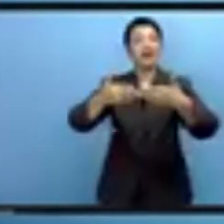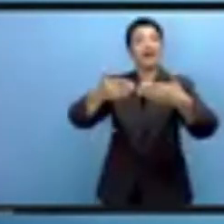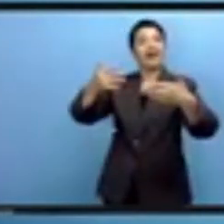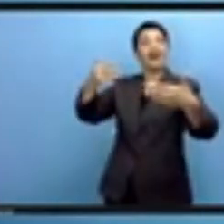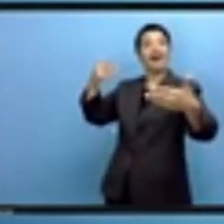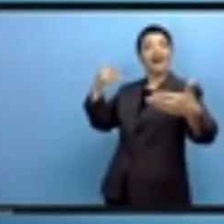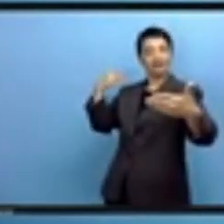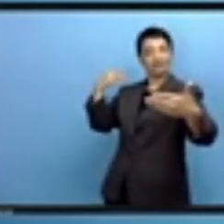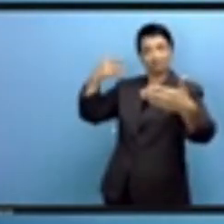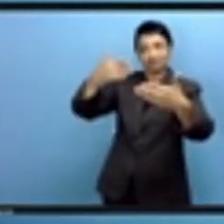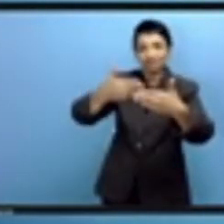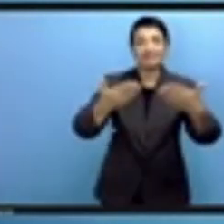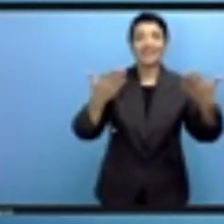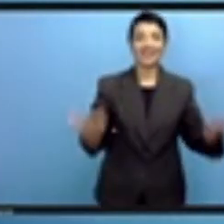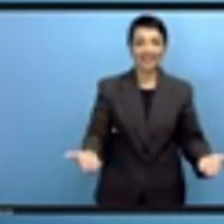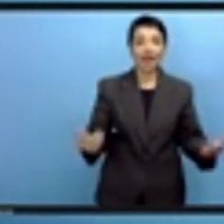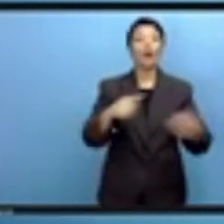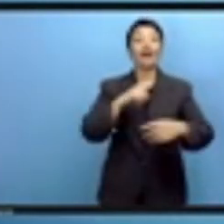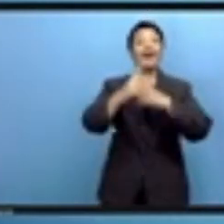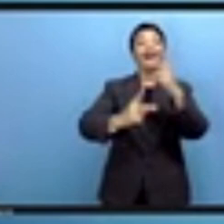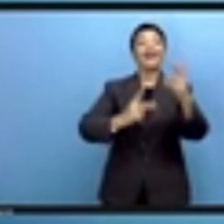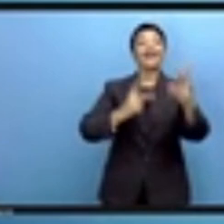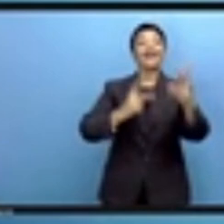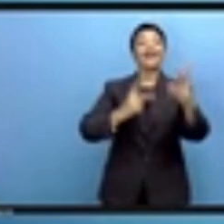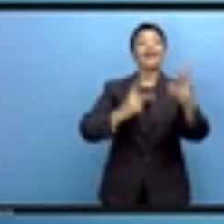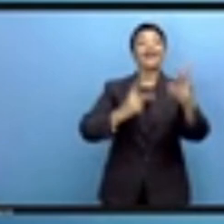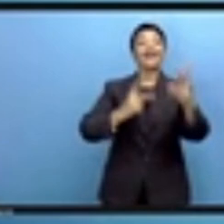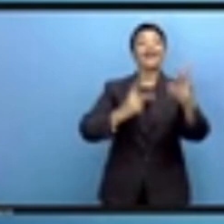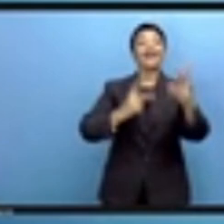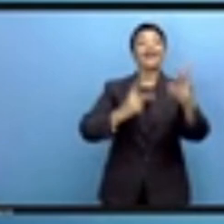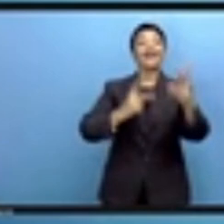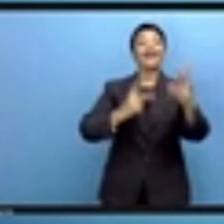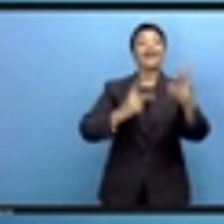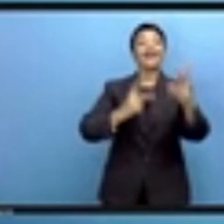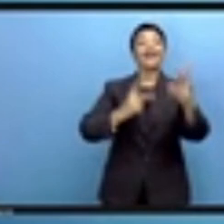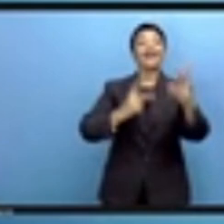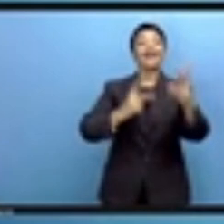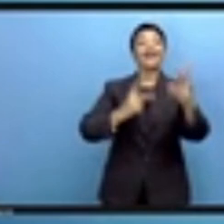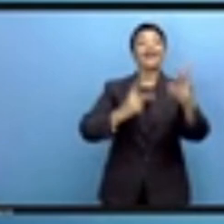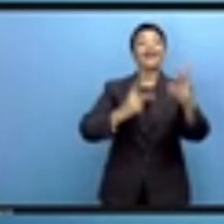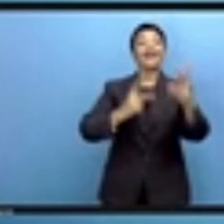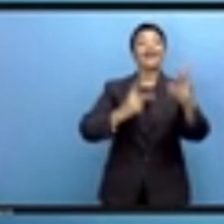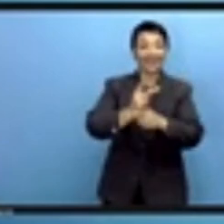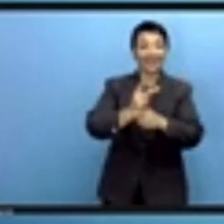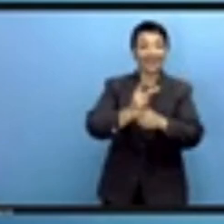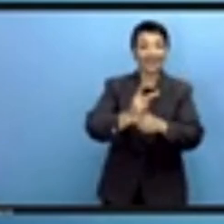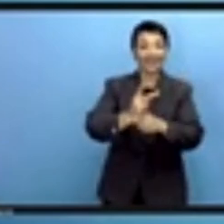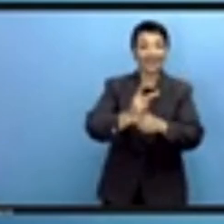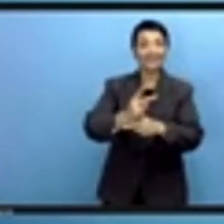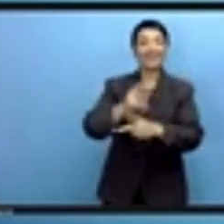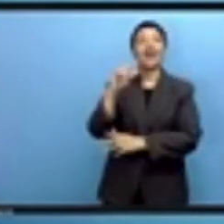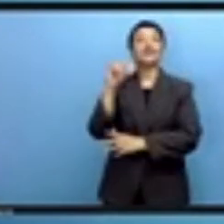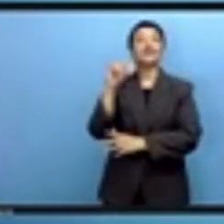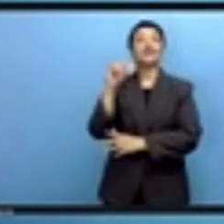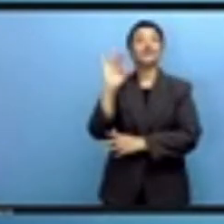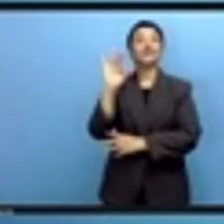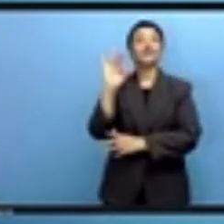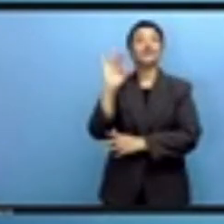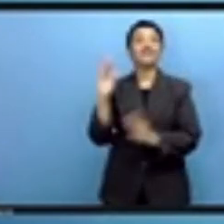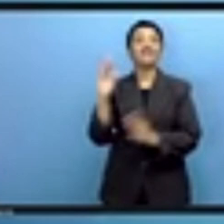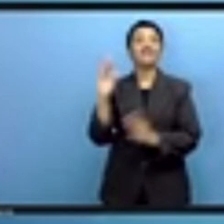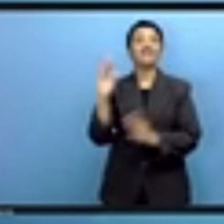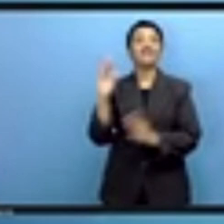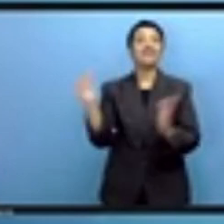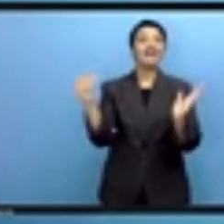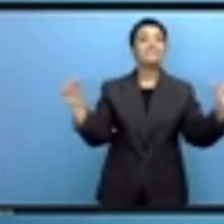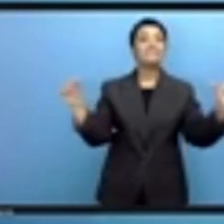Doreen 刚刚也指出了 IGF 现在又再次回到了非洲，我很高兴能